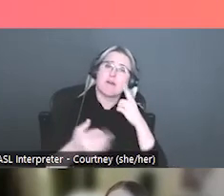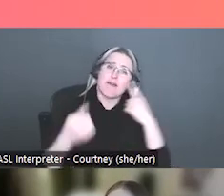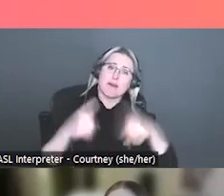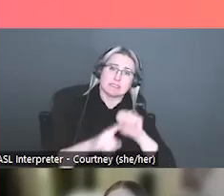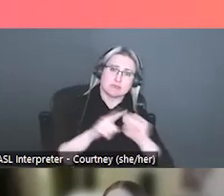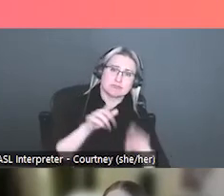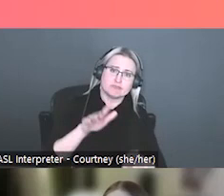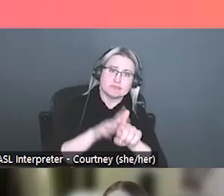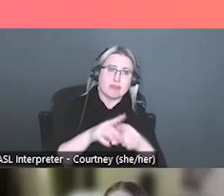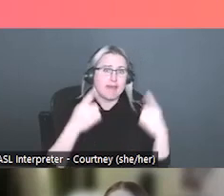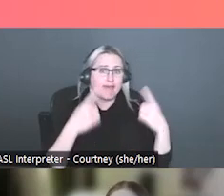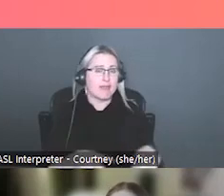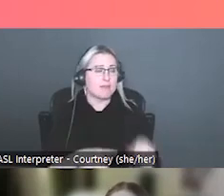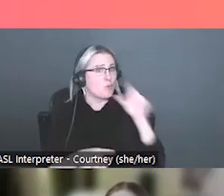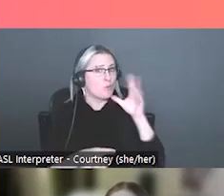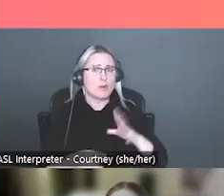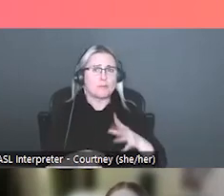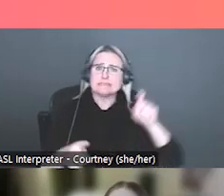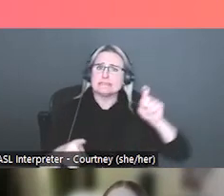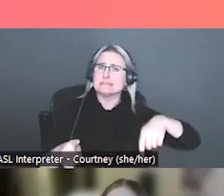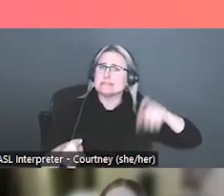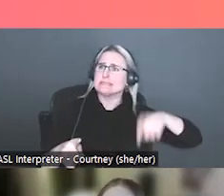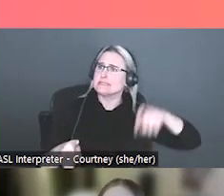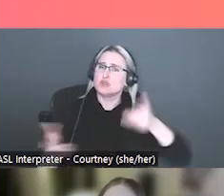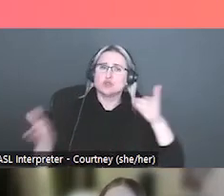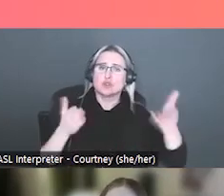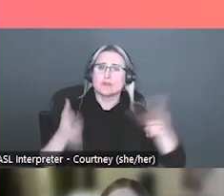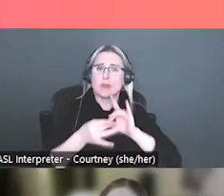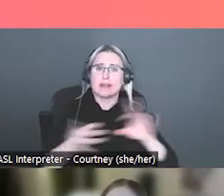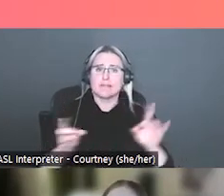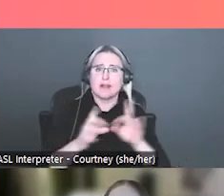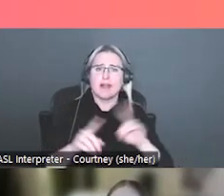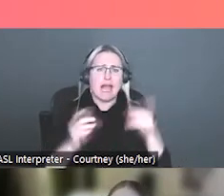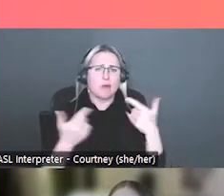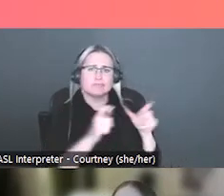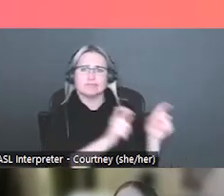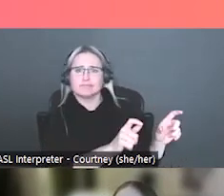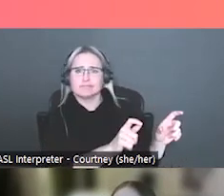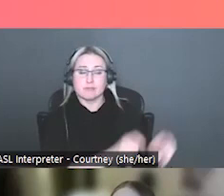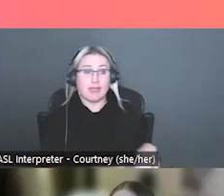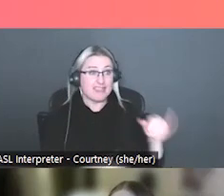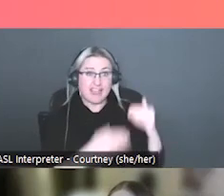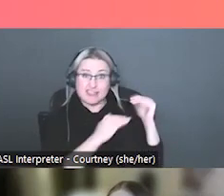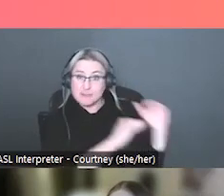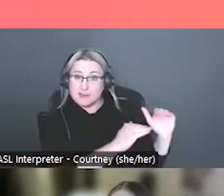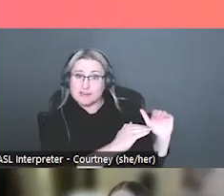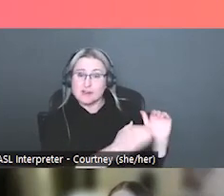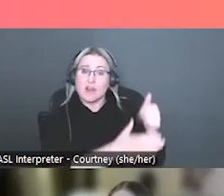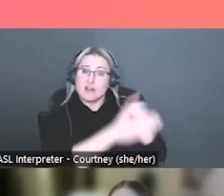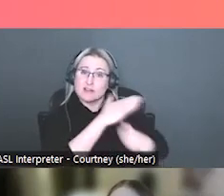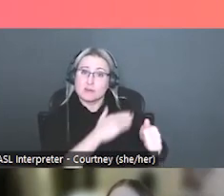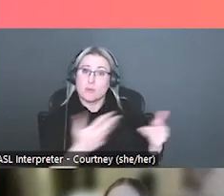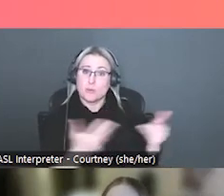et l'appliquer à des situations qui limitent la capacité des personnes corpulentes à accéder aux services. On peut voir que les